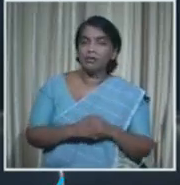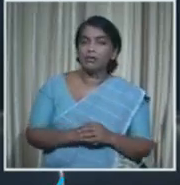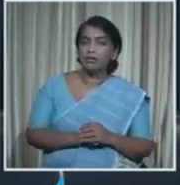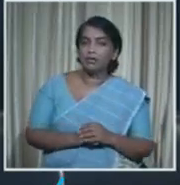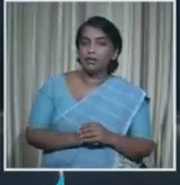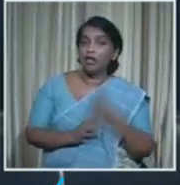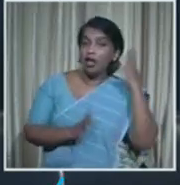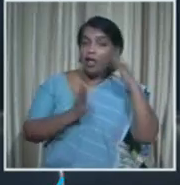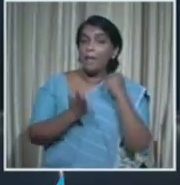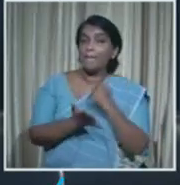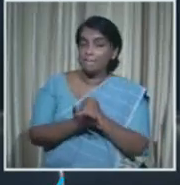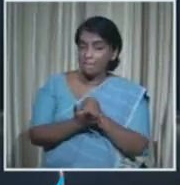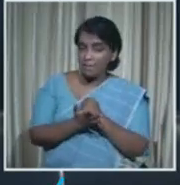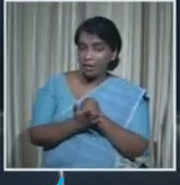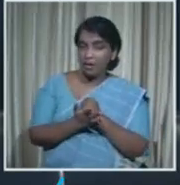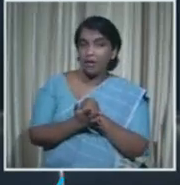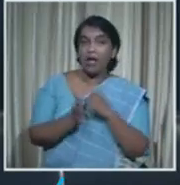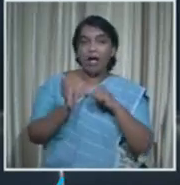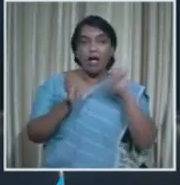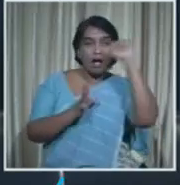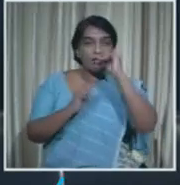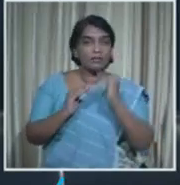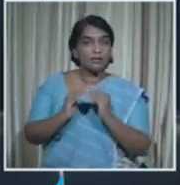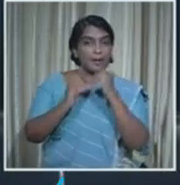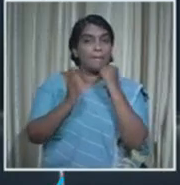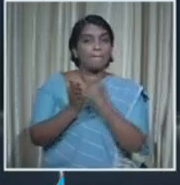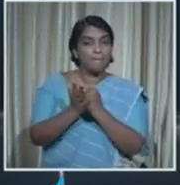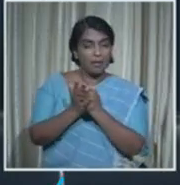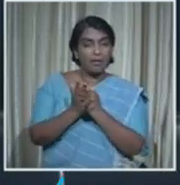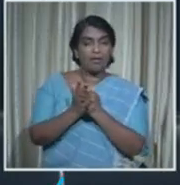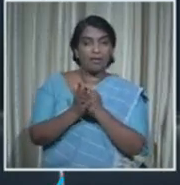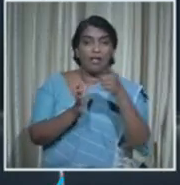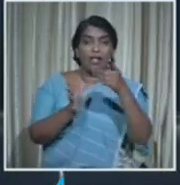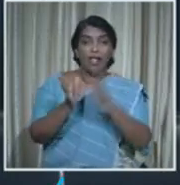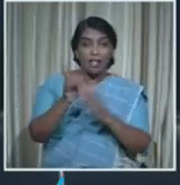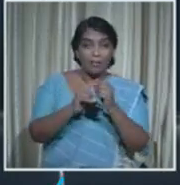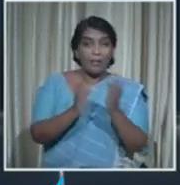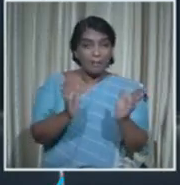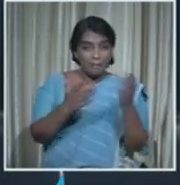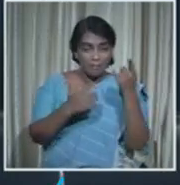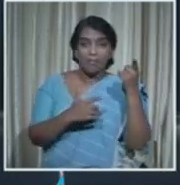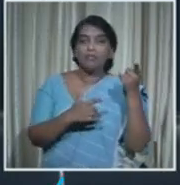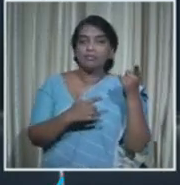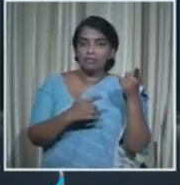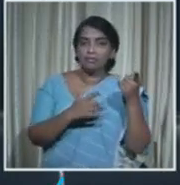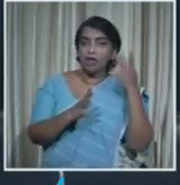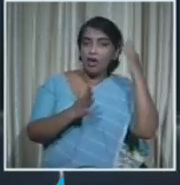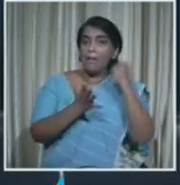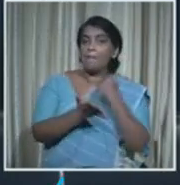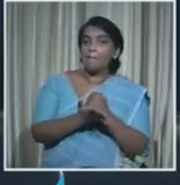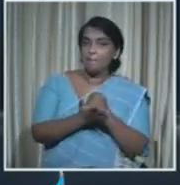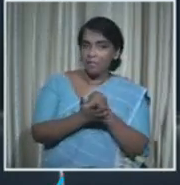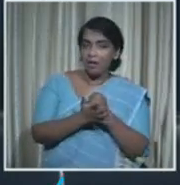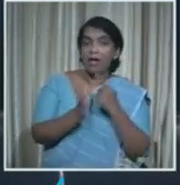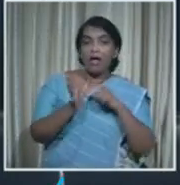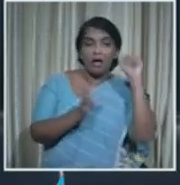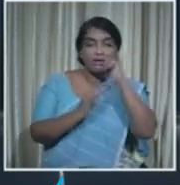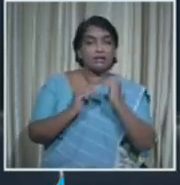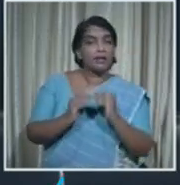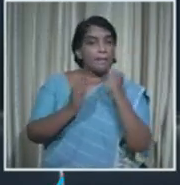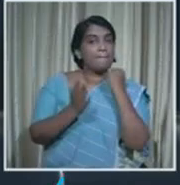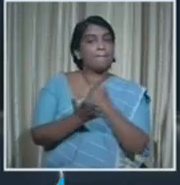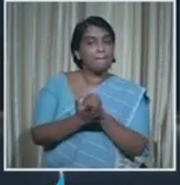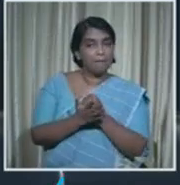ලෝක බැංකුවයි ආසියානු සංවර්ධන බැංකුවයි දැන් හැමතුම එක පටන් ගත්තොත් අපිට ලෝක බැංකුවෙන් ආසියානු සංවර්ධන